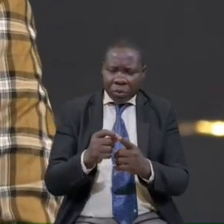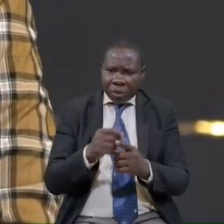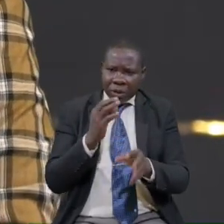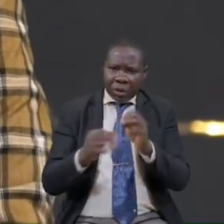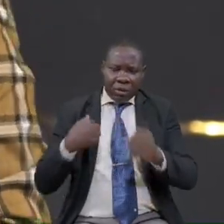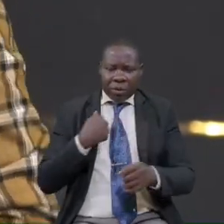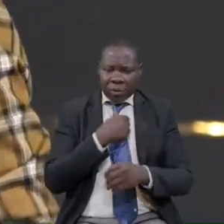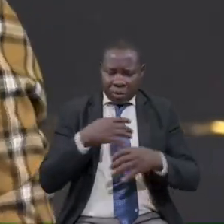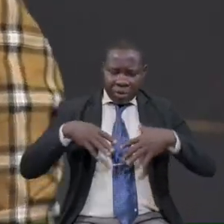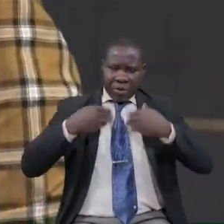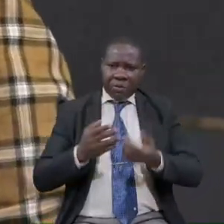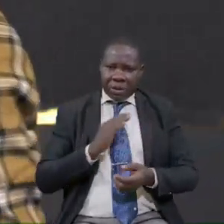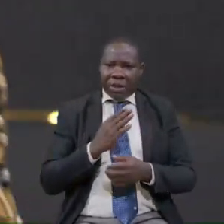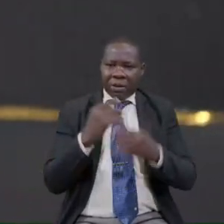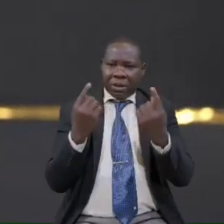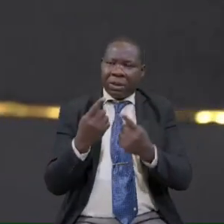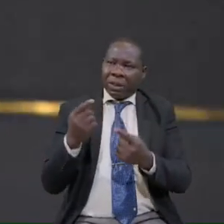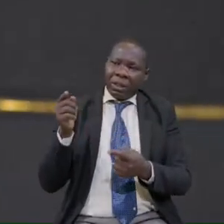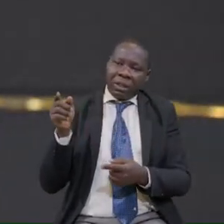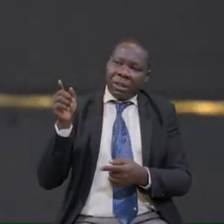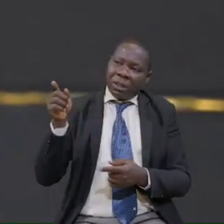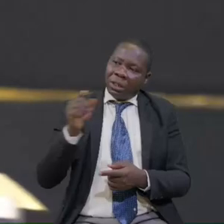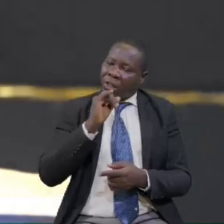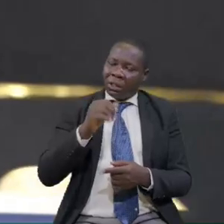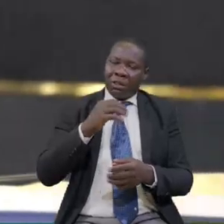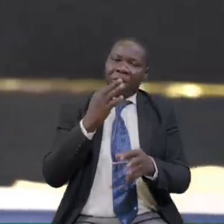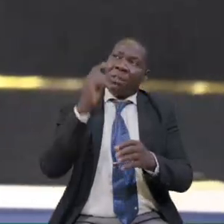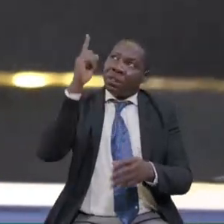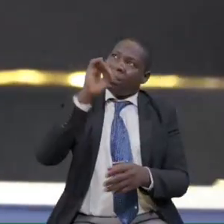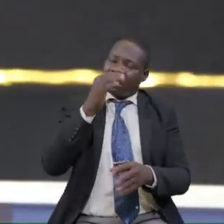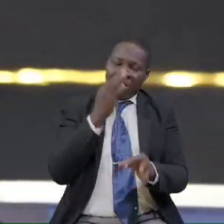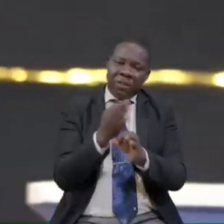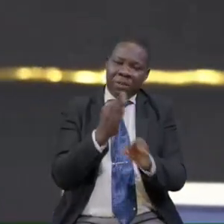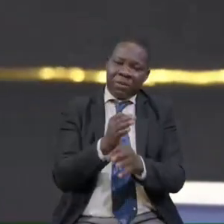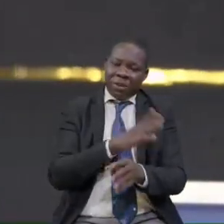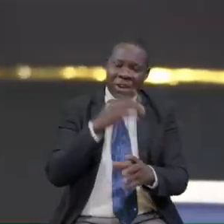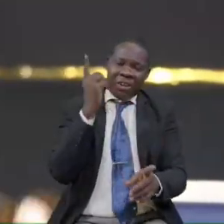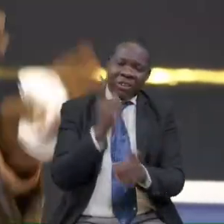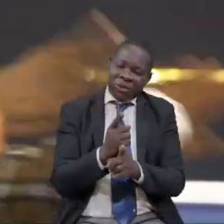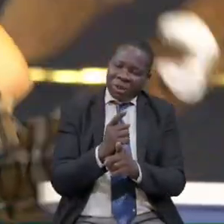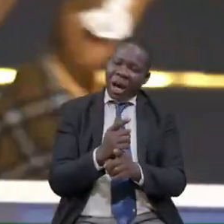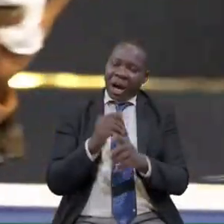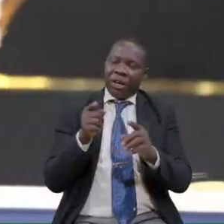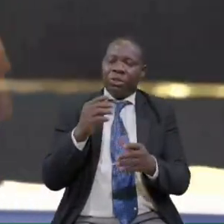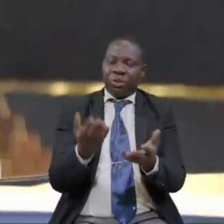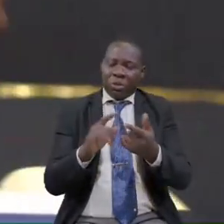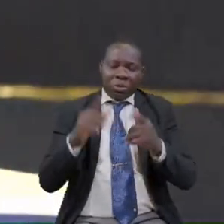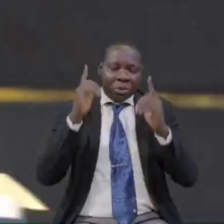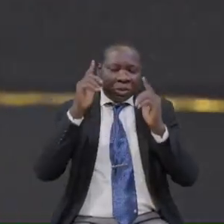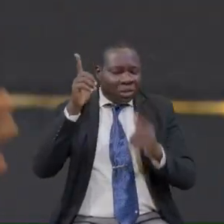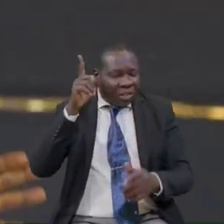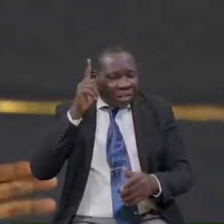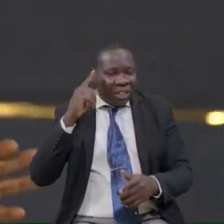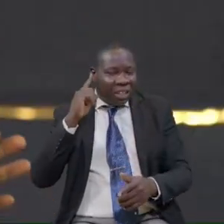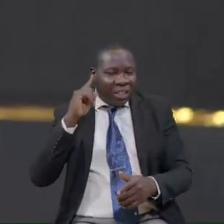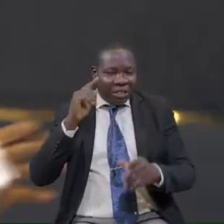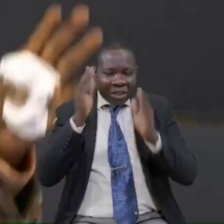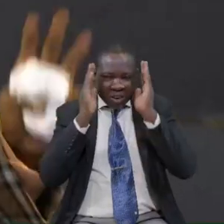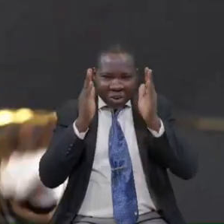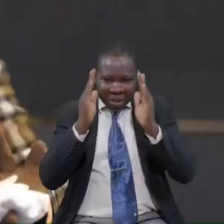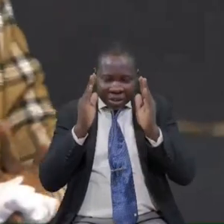juste. Et prêtez attention, parce que cette personne qui cite la Bible, et cite bien la Bible, et que si nous confessons